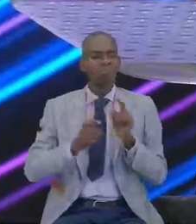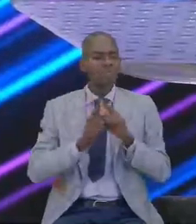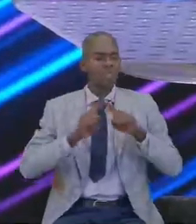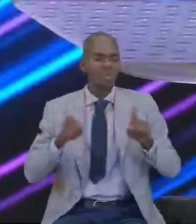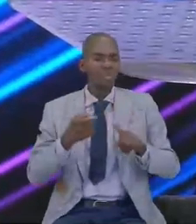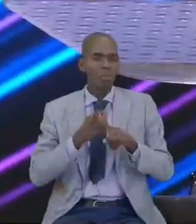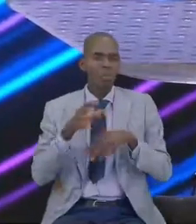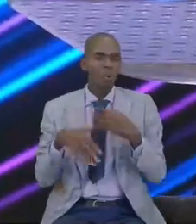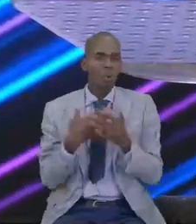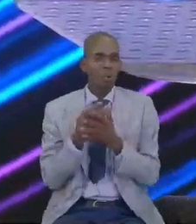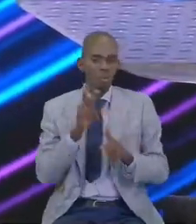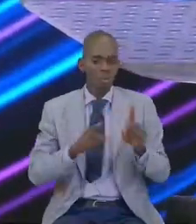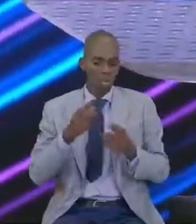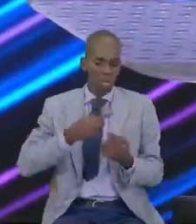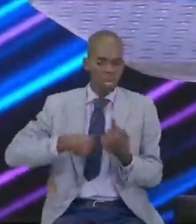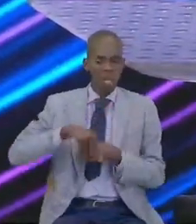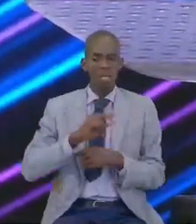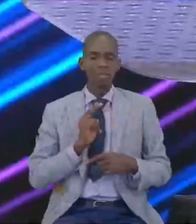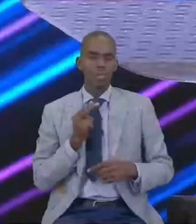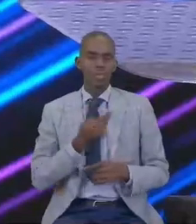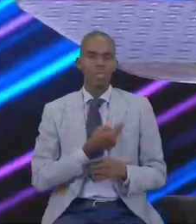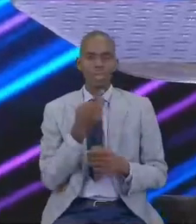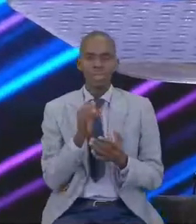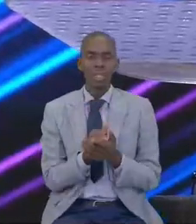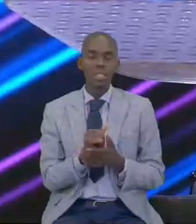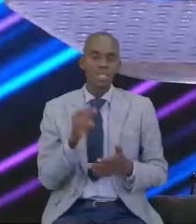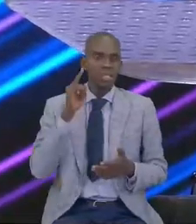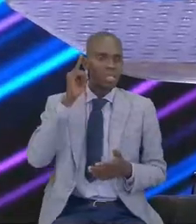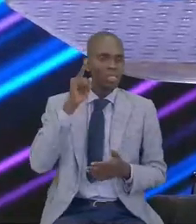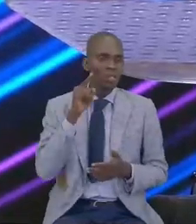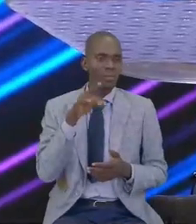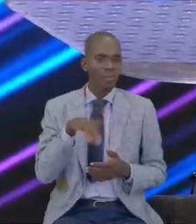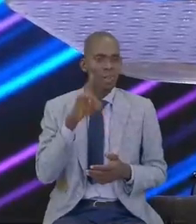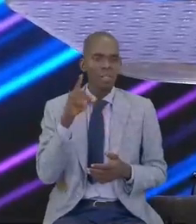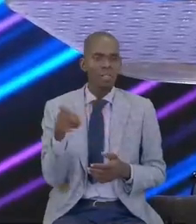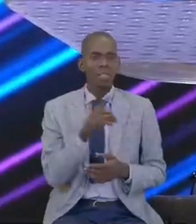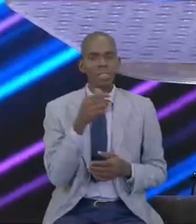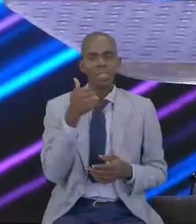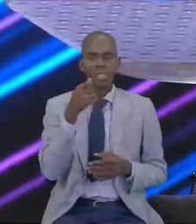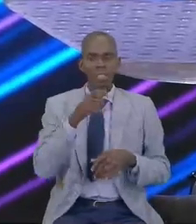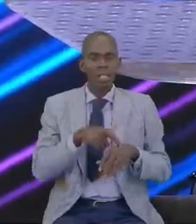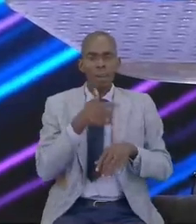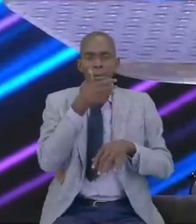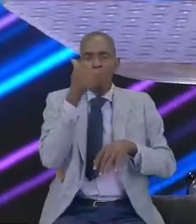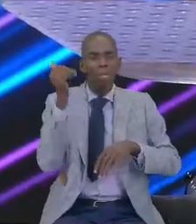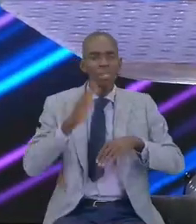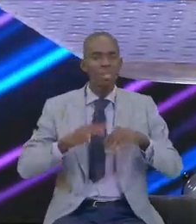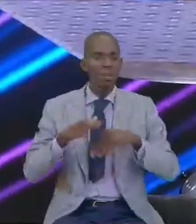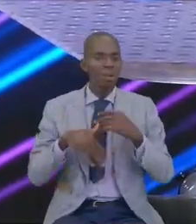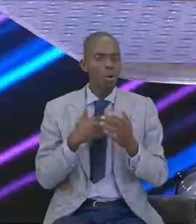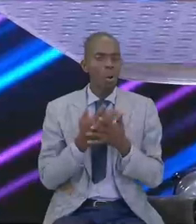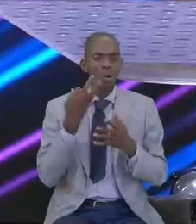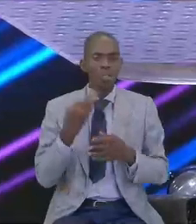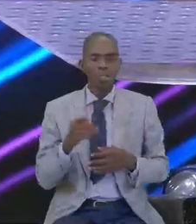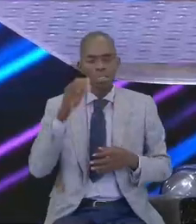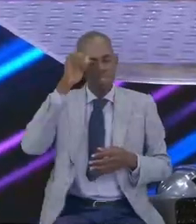nous. Alors on dit, il les trouvait 10 fois supérieurs à tous les magiciens et astrologues